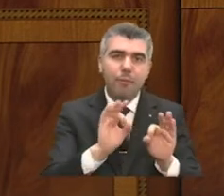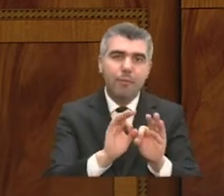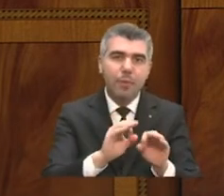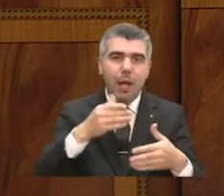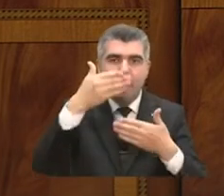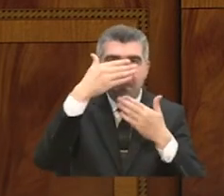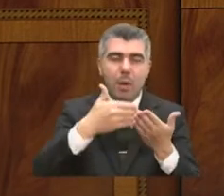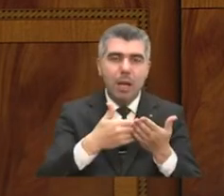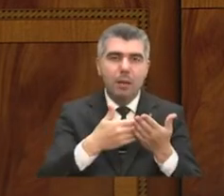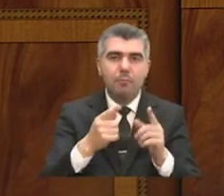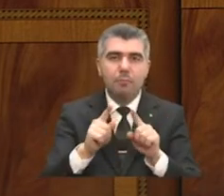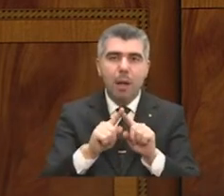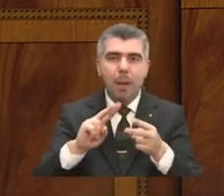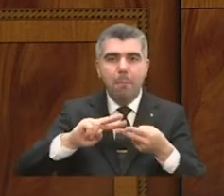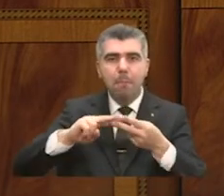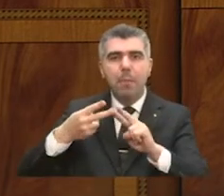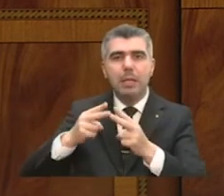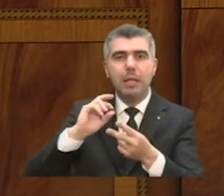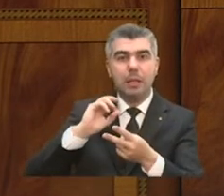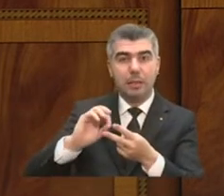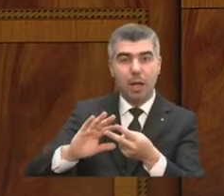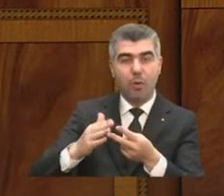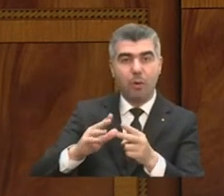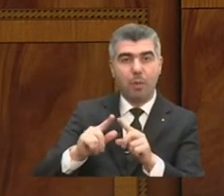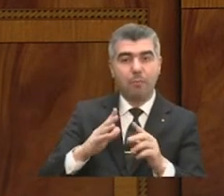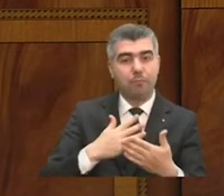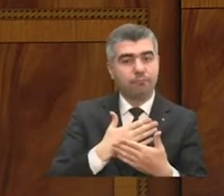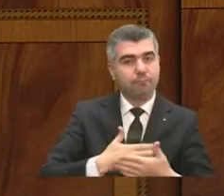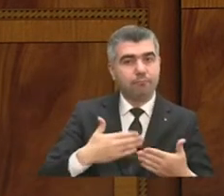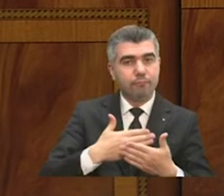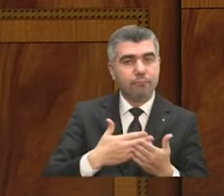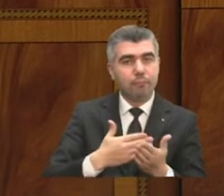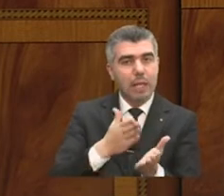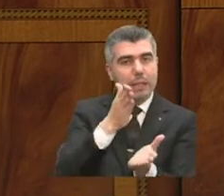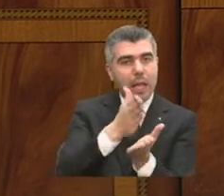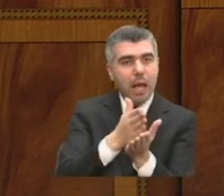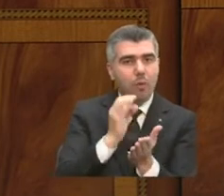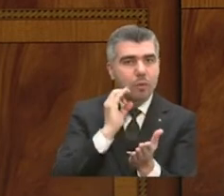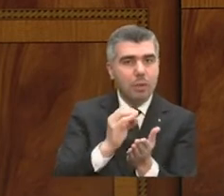cherchent à miner, à limiter et à